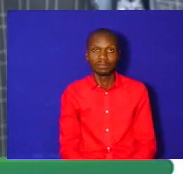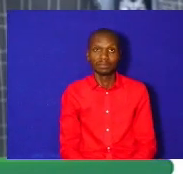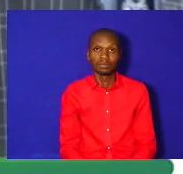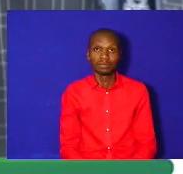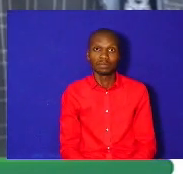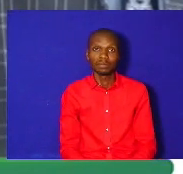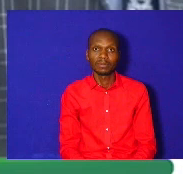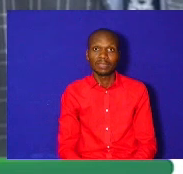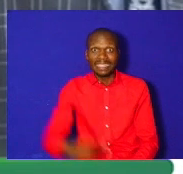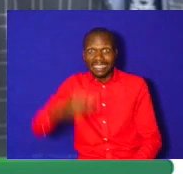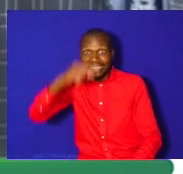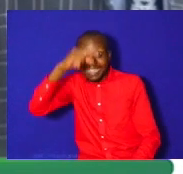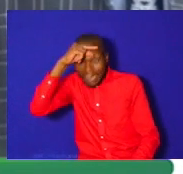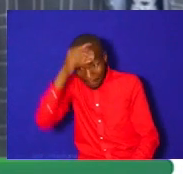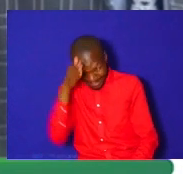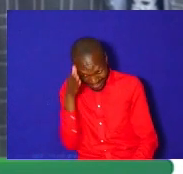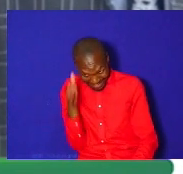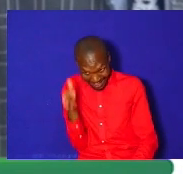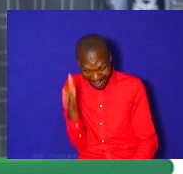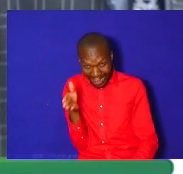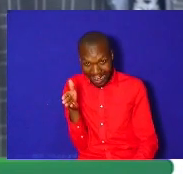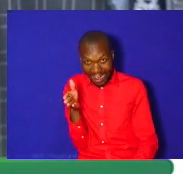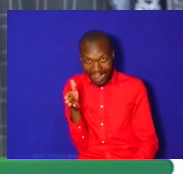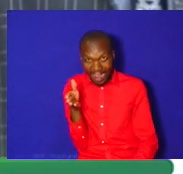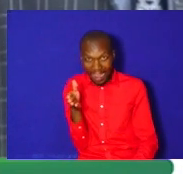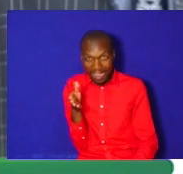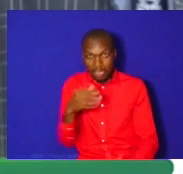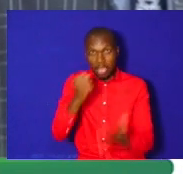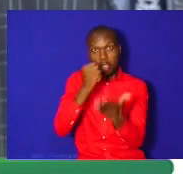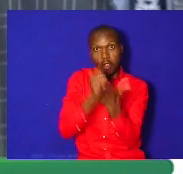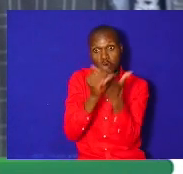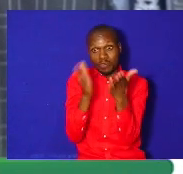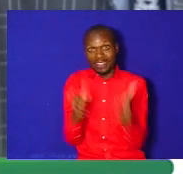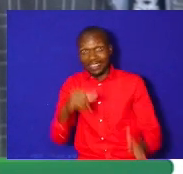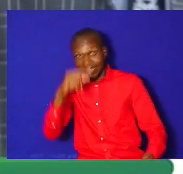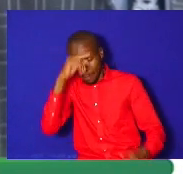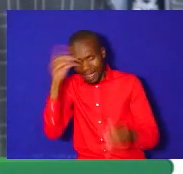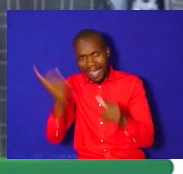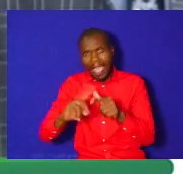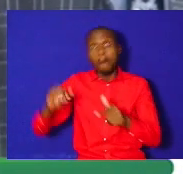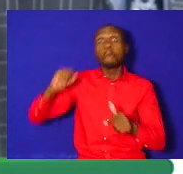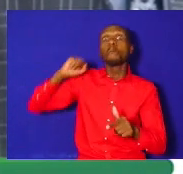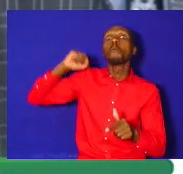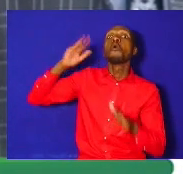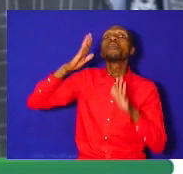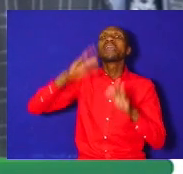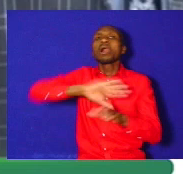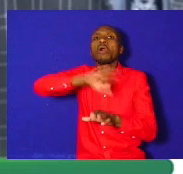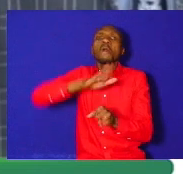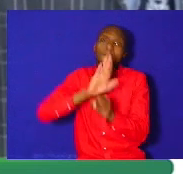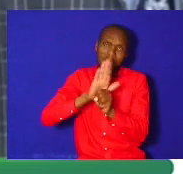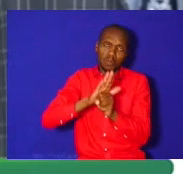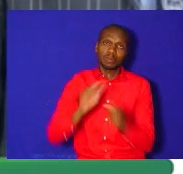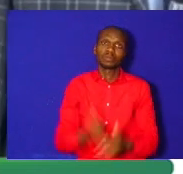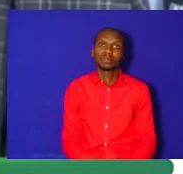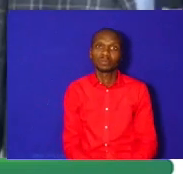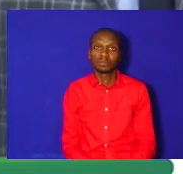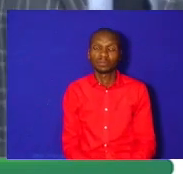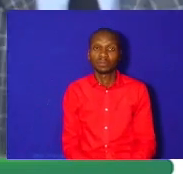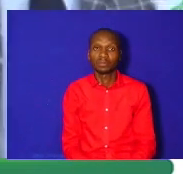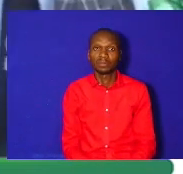hata serikali yenyewe na maofisa wa serikali wanasiasa na wote